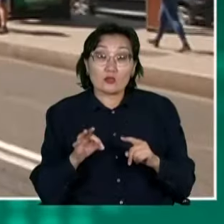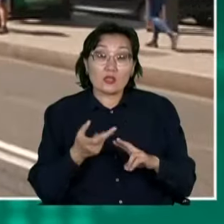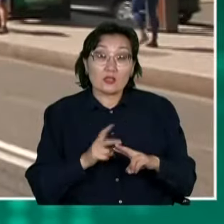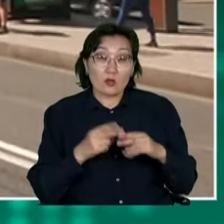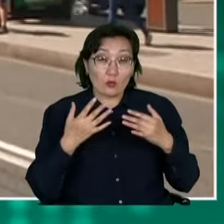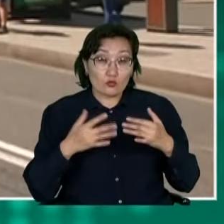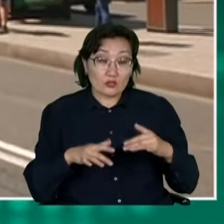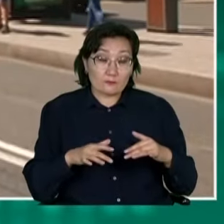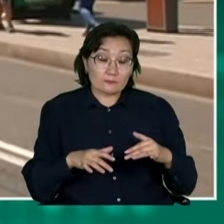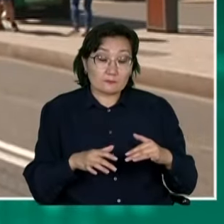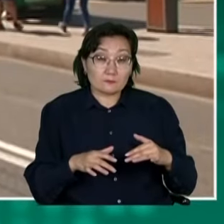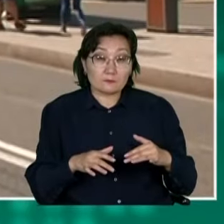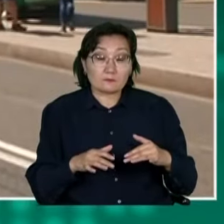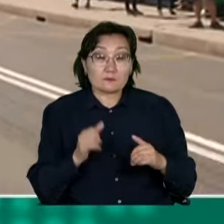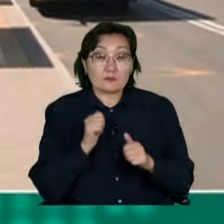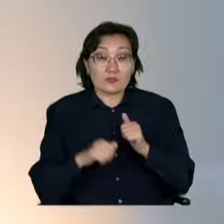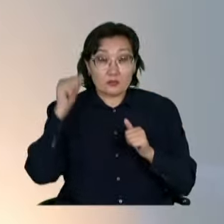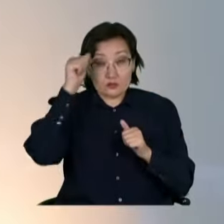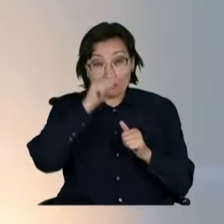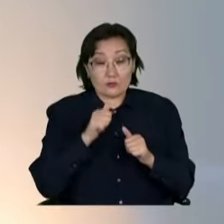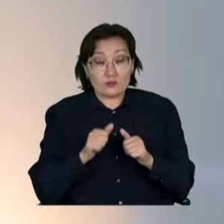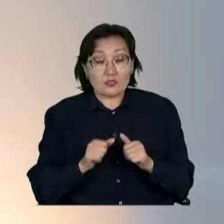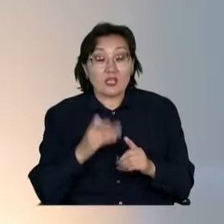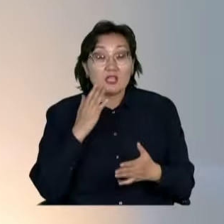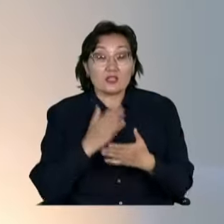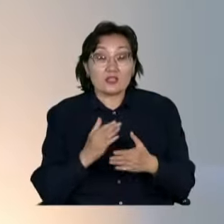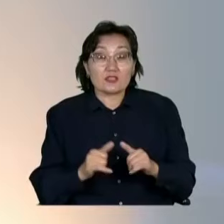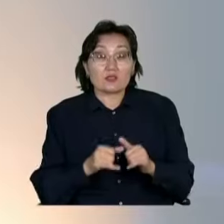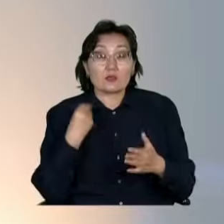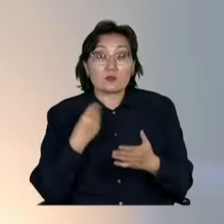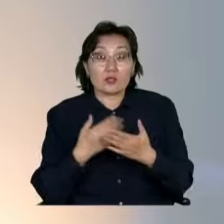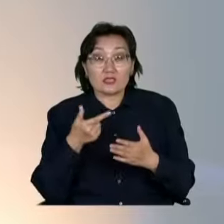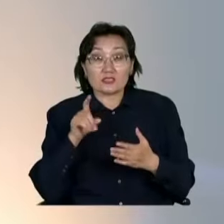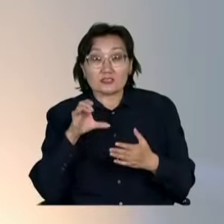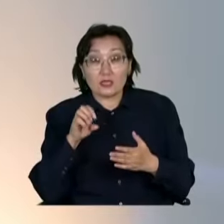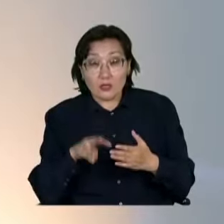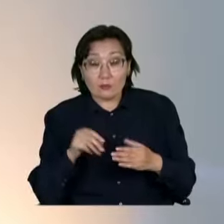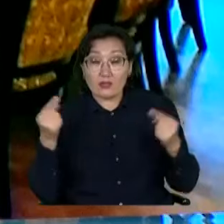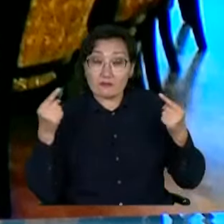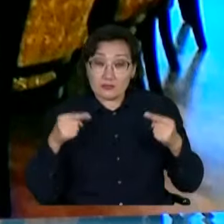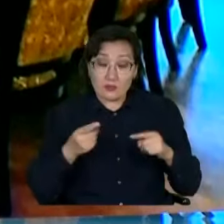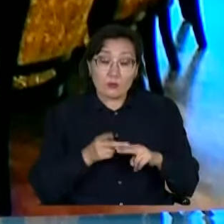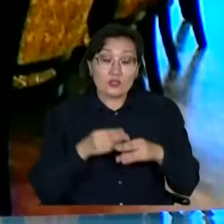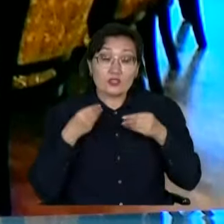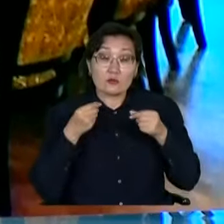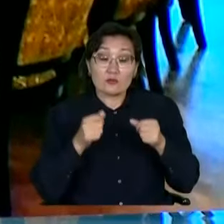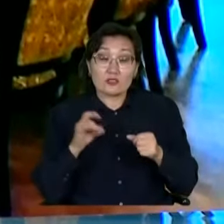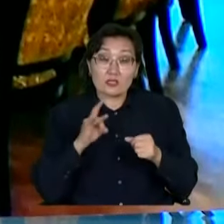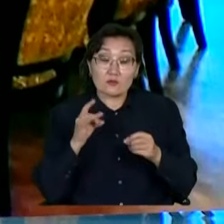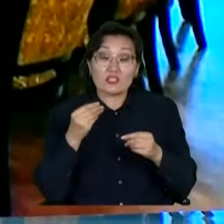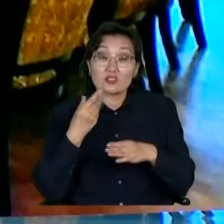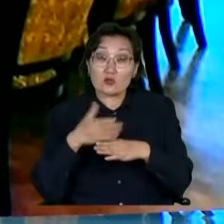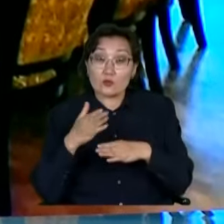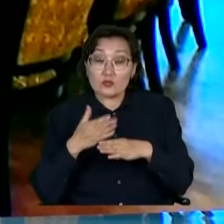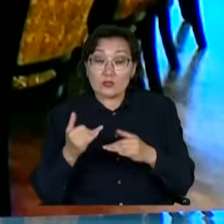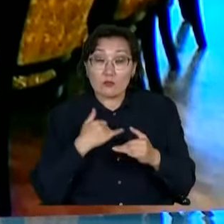уже ежегодно у нас идет рост ГСМ, да, например, инфляция. И, безусловно, это сказывается на размерах субсидий. А